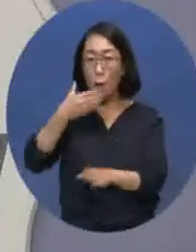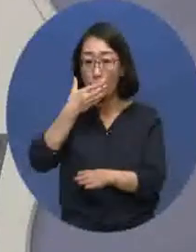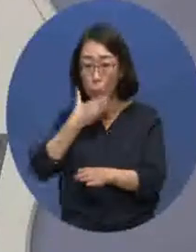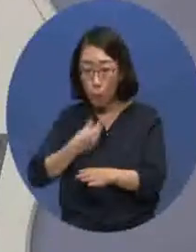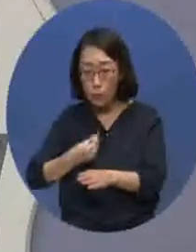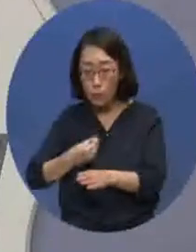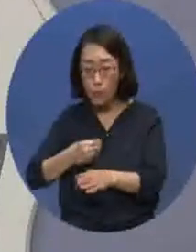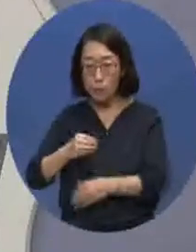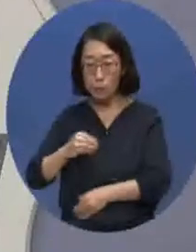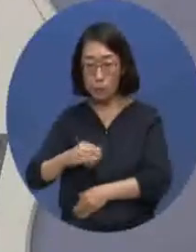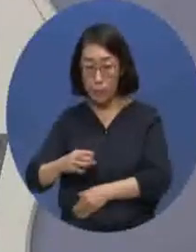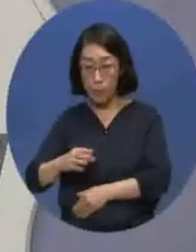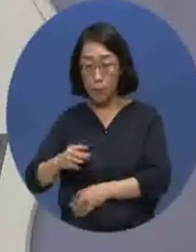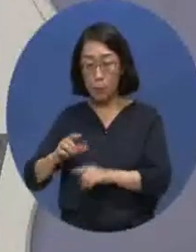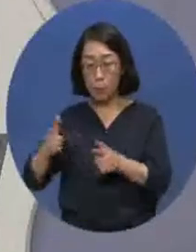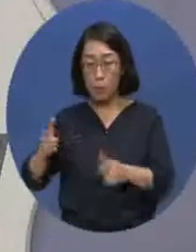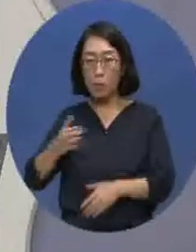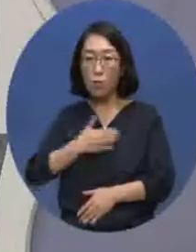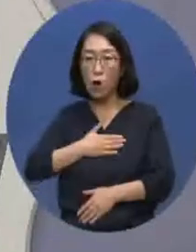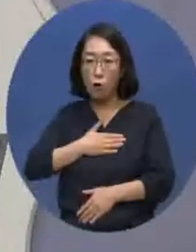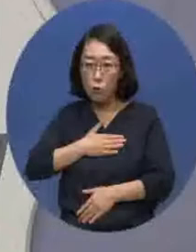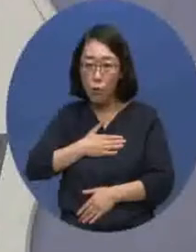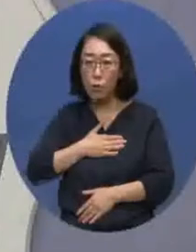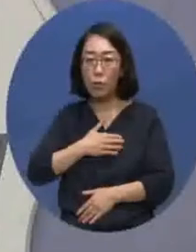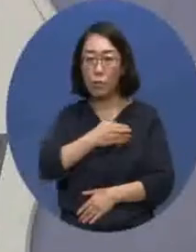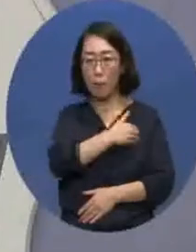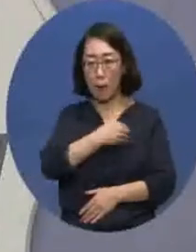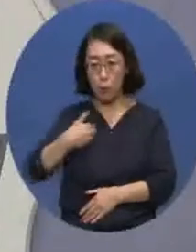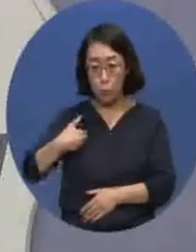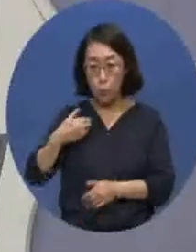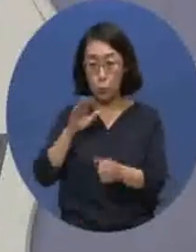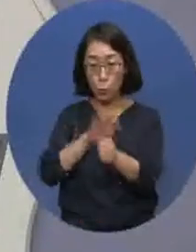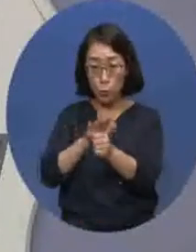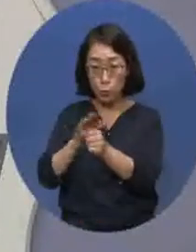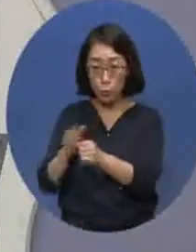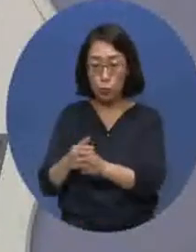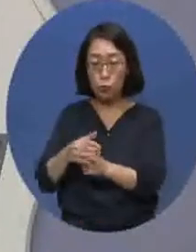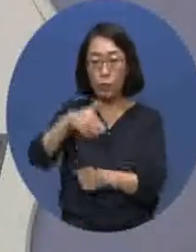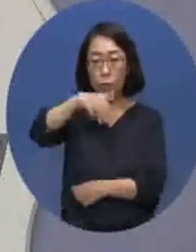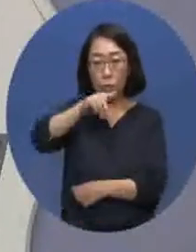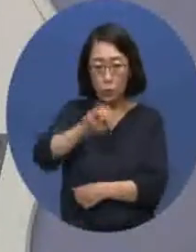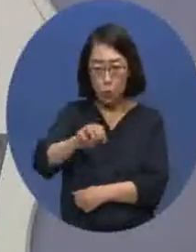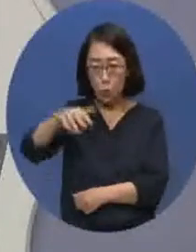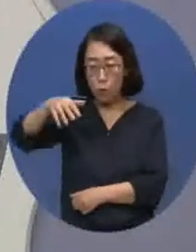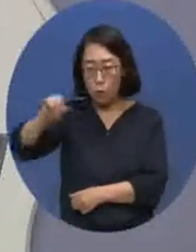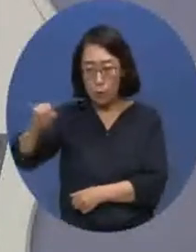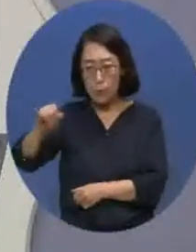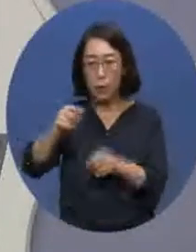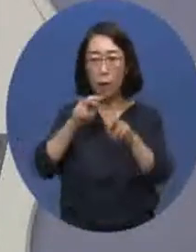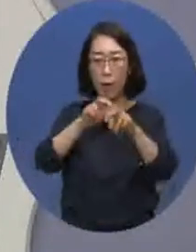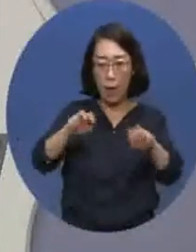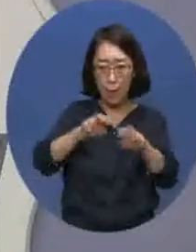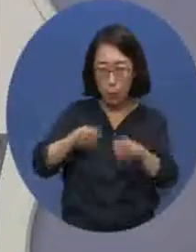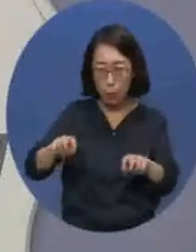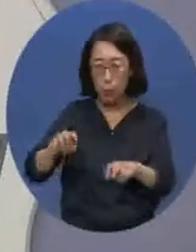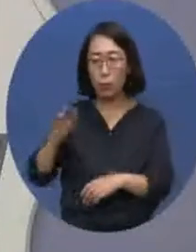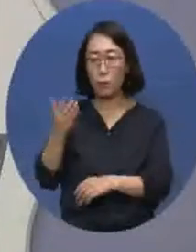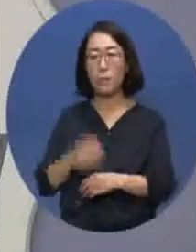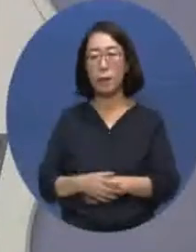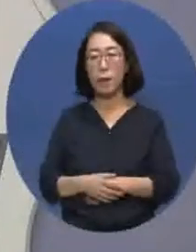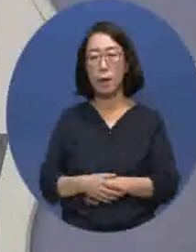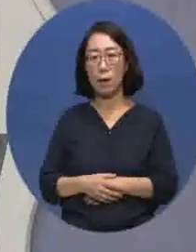걸로 인해서 정신적인 정서적인 만족감을 줄 수 있는 이게 이제 전과 치에 단어의 해석을 보자며 타자를 해서